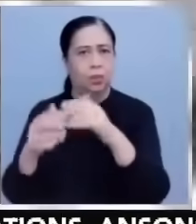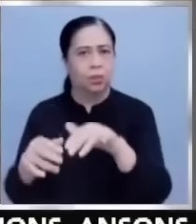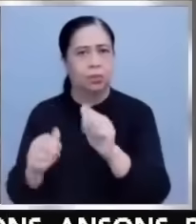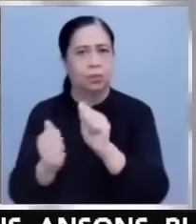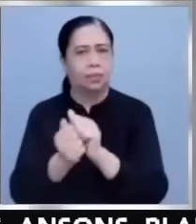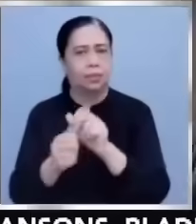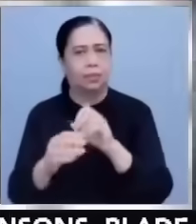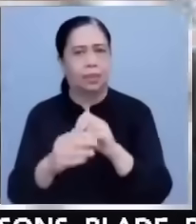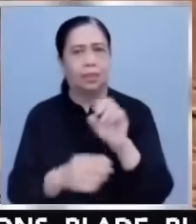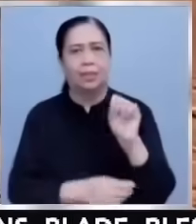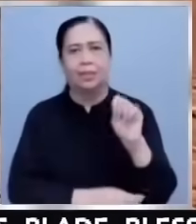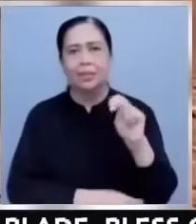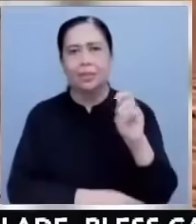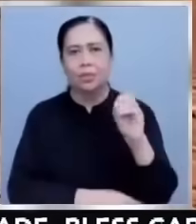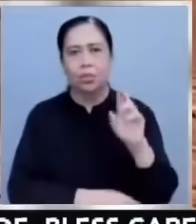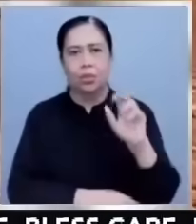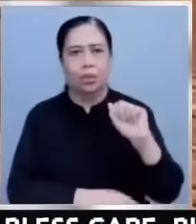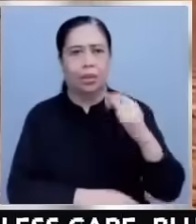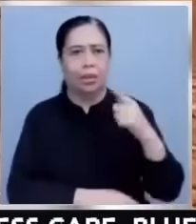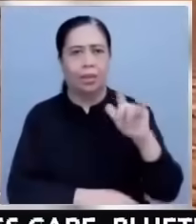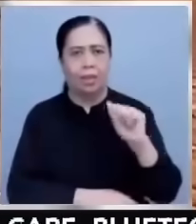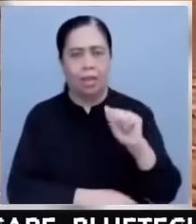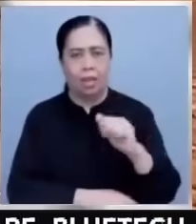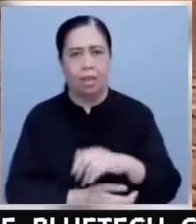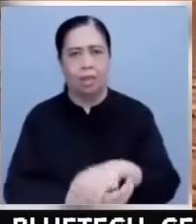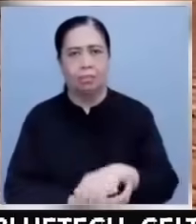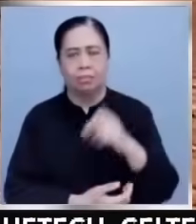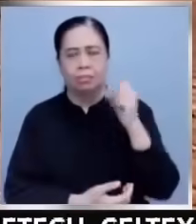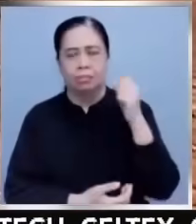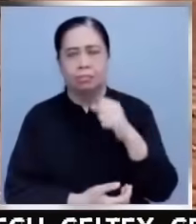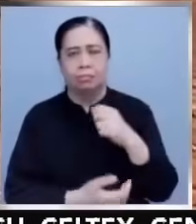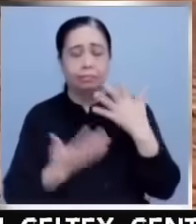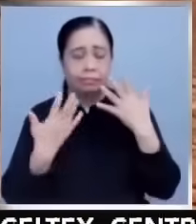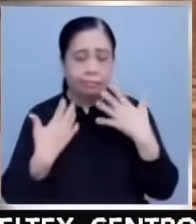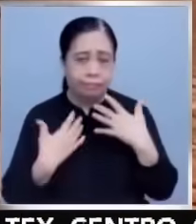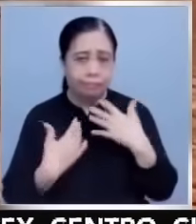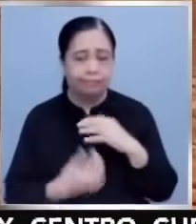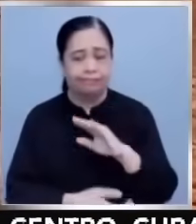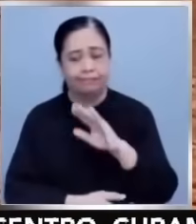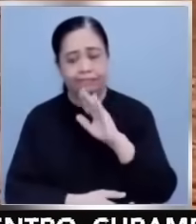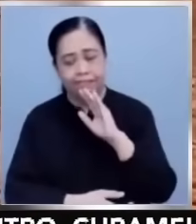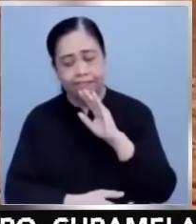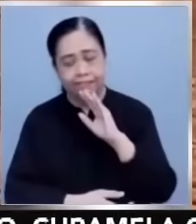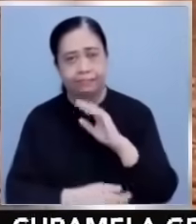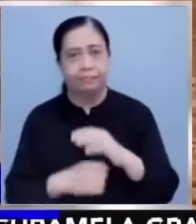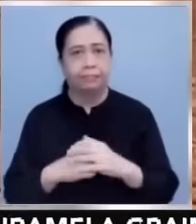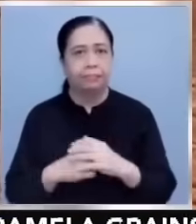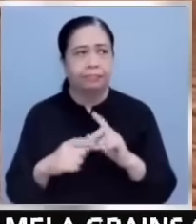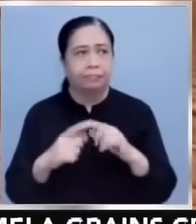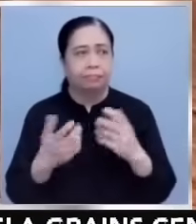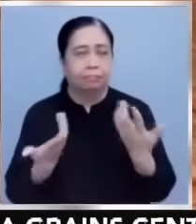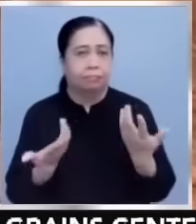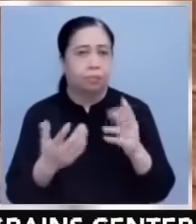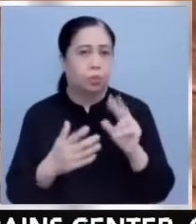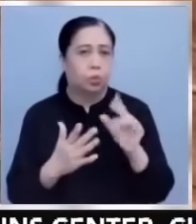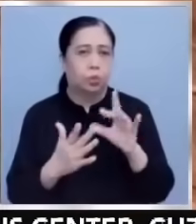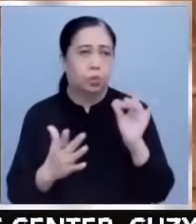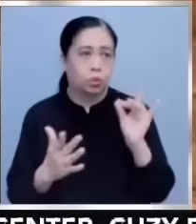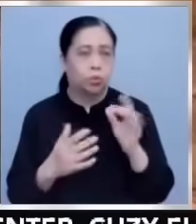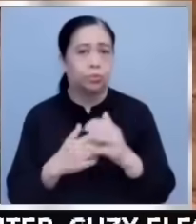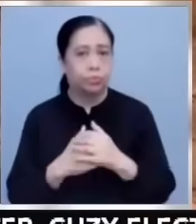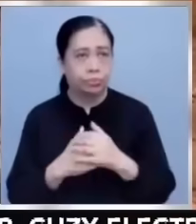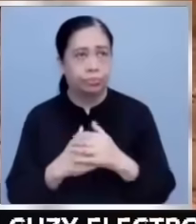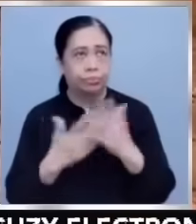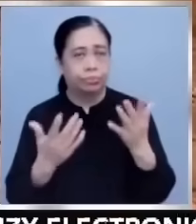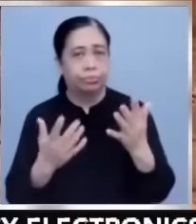Senyor Aguila. Nalulungkot kami, dismayado, pero wala naman kaming magagawa. Yun ang anong ng